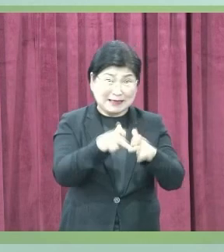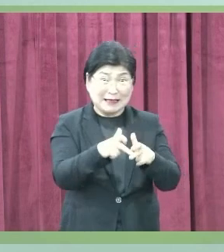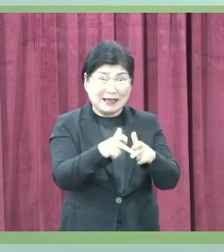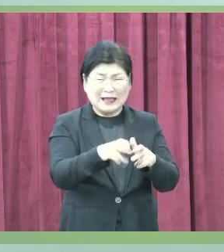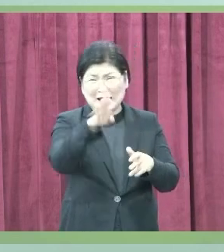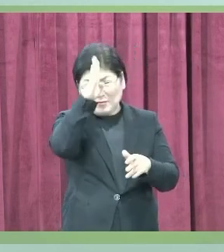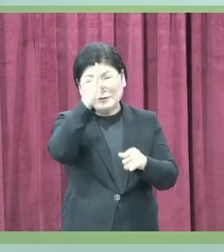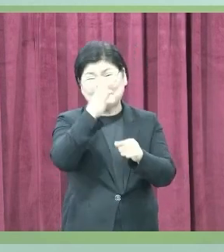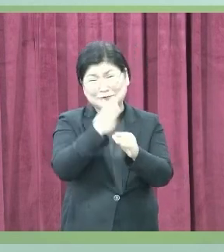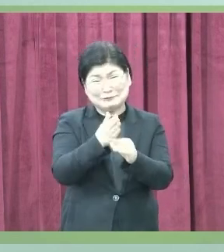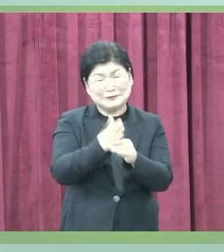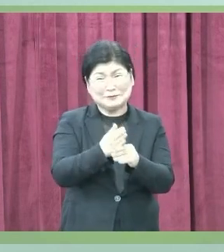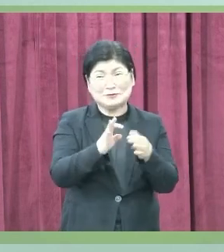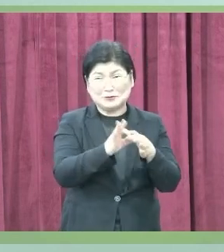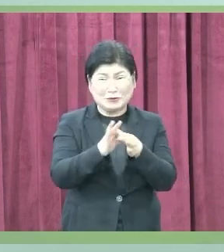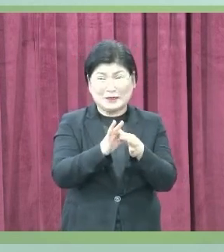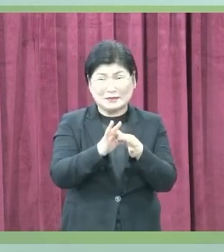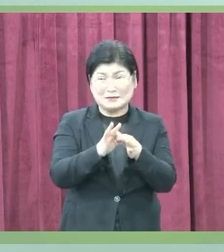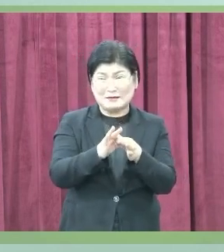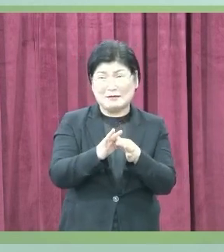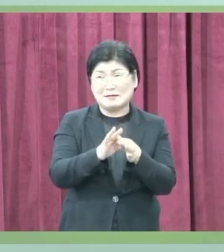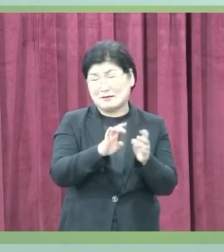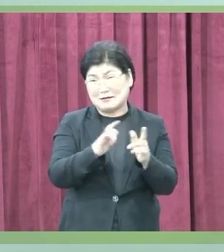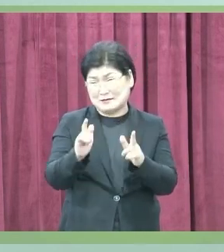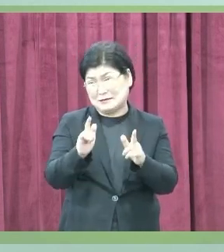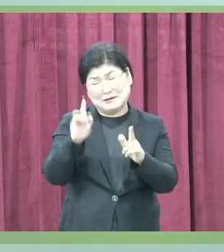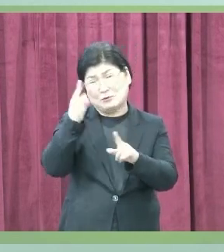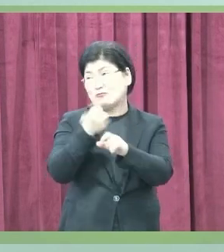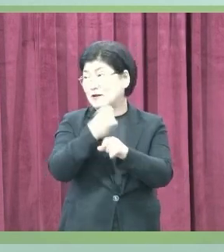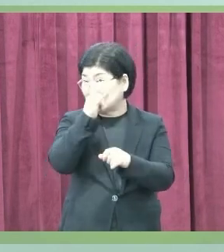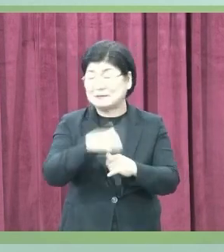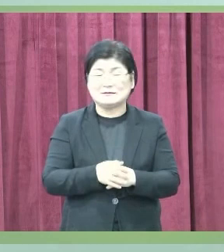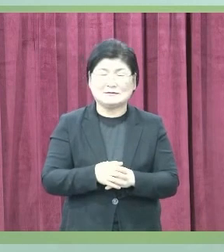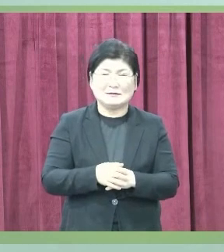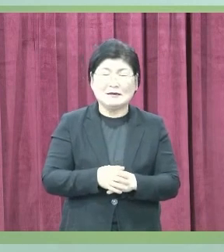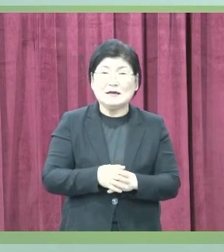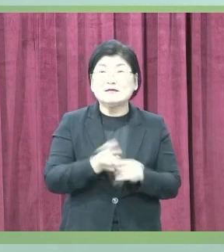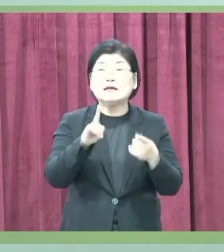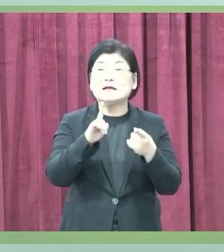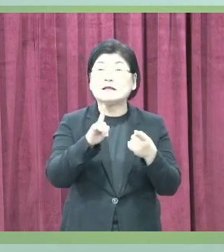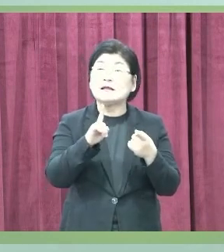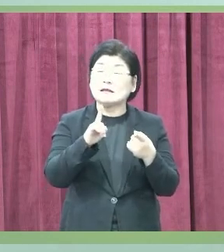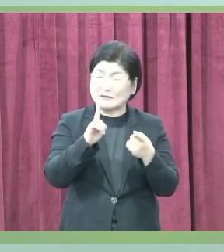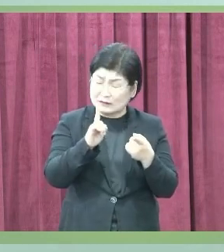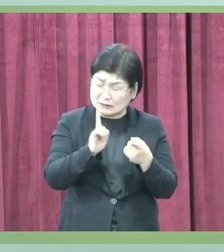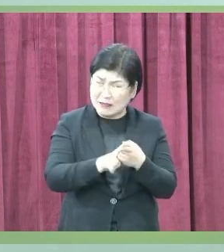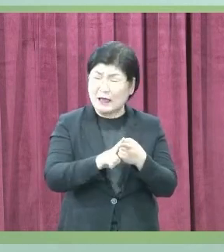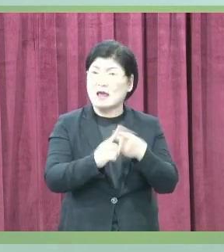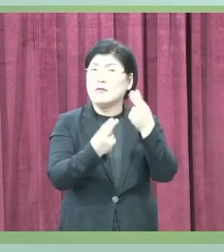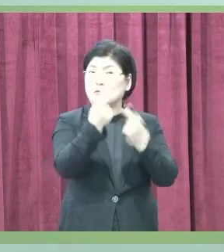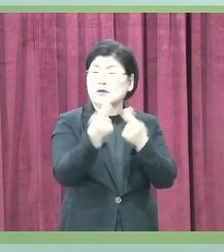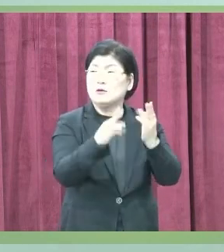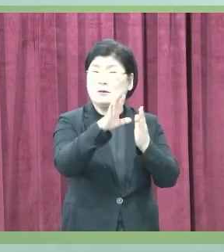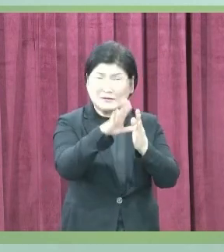질환 중심으로 해서 스터디는 좀 있습니다. 그래서 우리가 이제 이러한 메타 스터디라든가 비교를 할